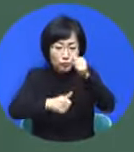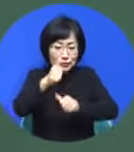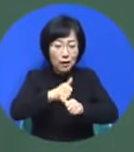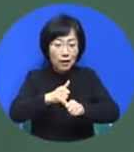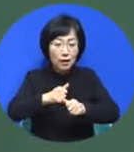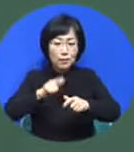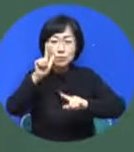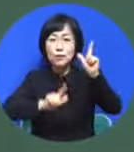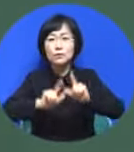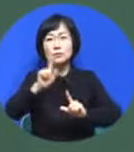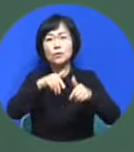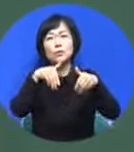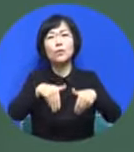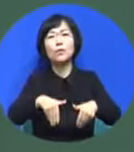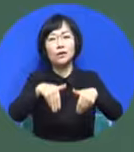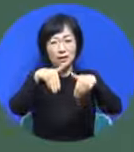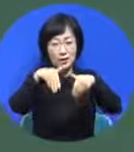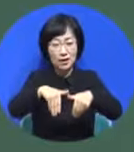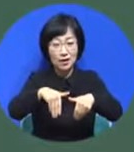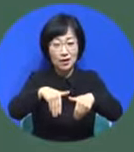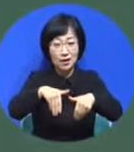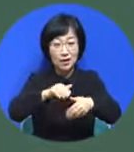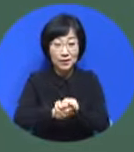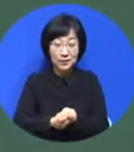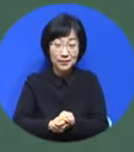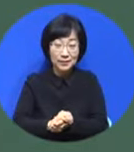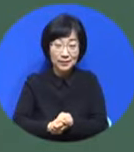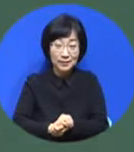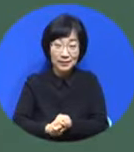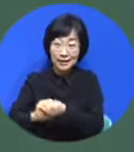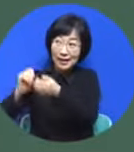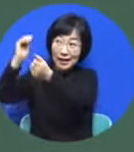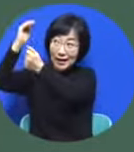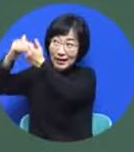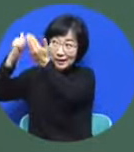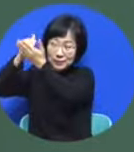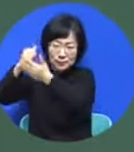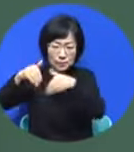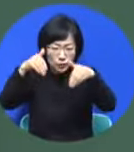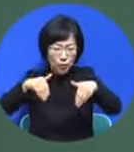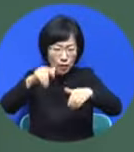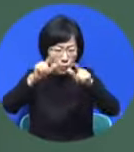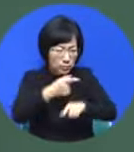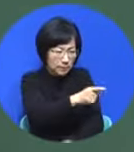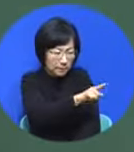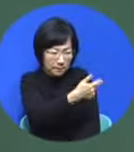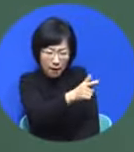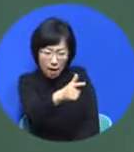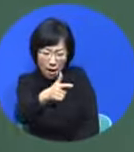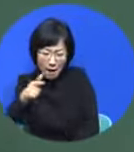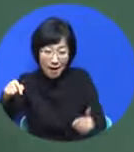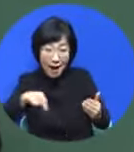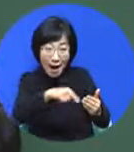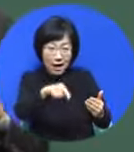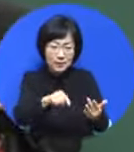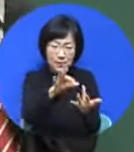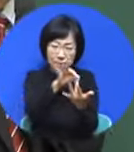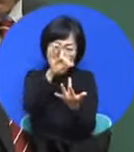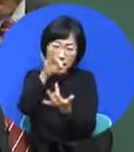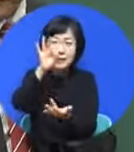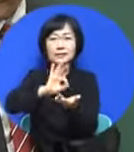are not enjoying, that's why our children and our future generations become slaves. 하나님은 우리를 통해서 깨달은 자를 쓰신 것입니다. But God uses the people who realize the